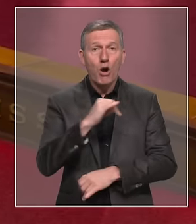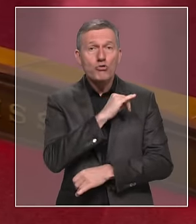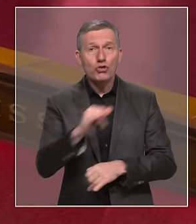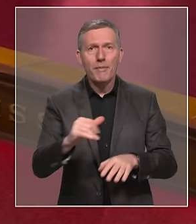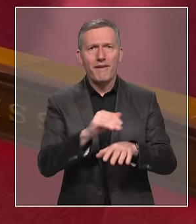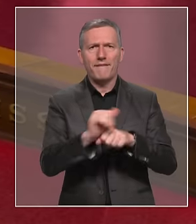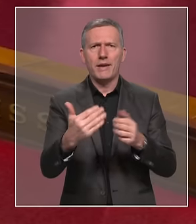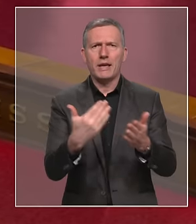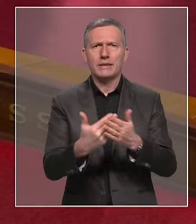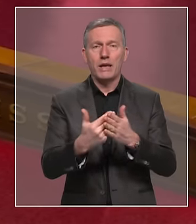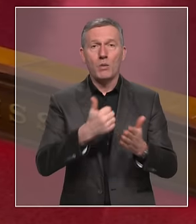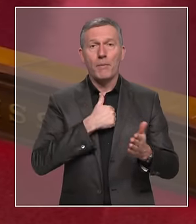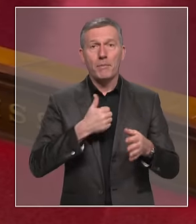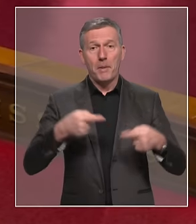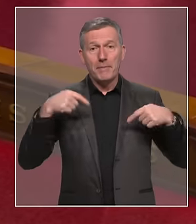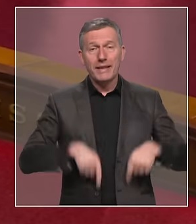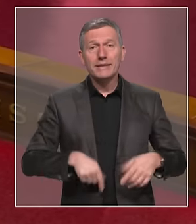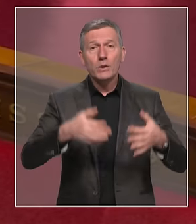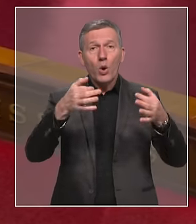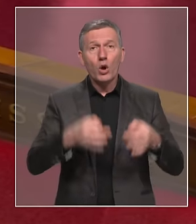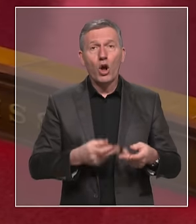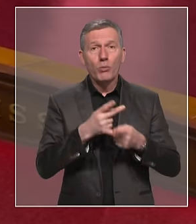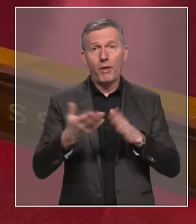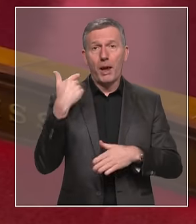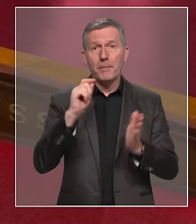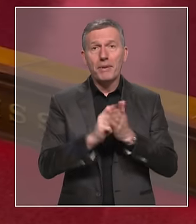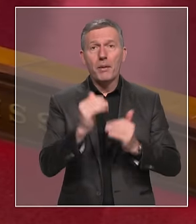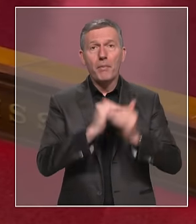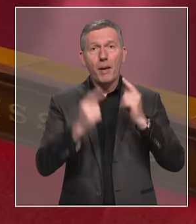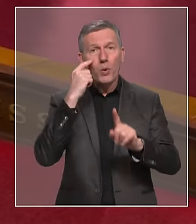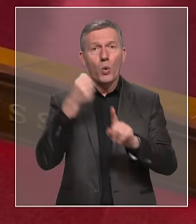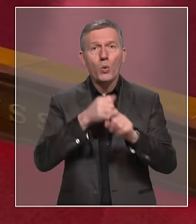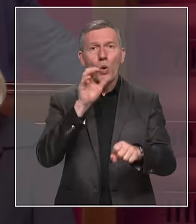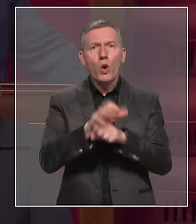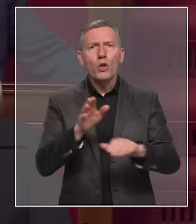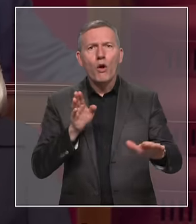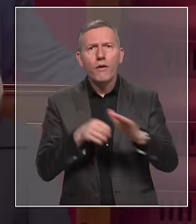autant. J'ai été ministre des Comptes publics quand on a fait le plan de lutte contre les fraudes.